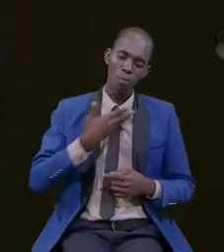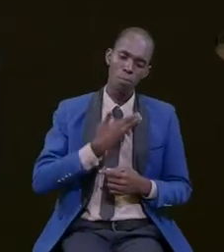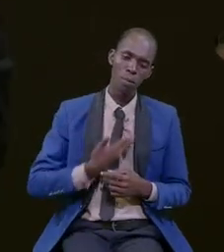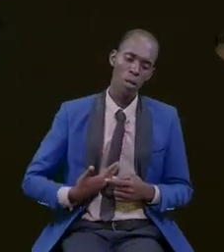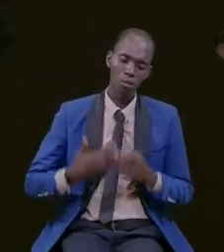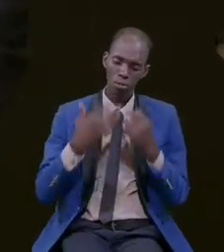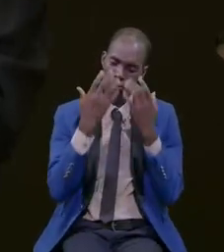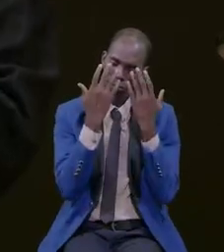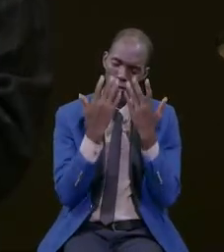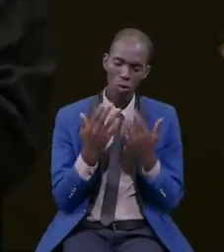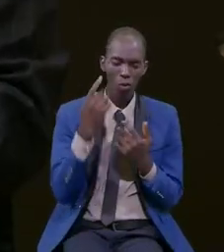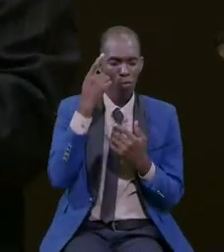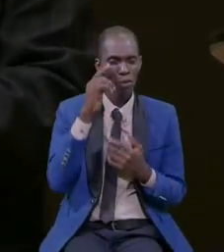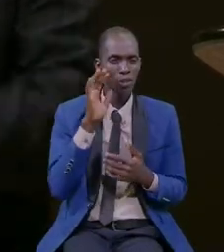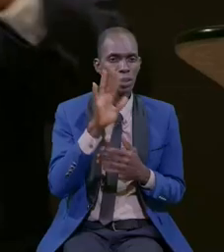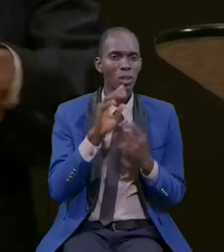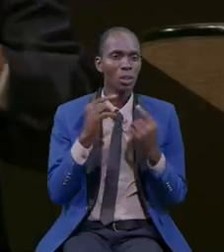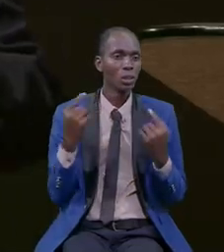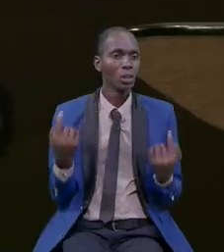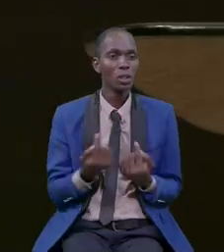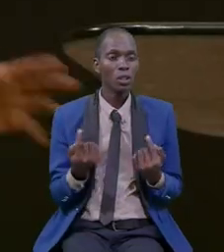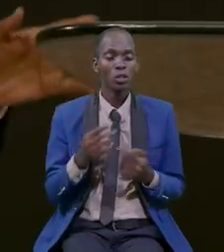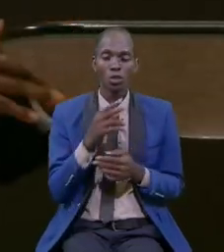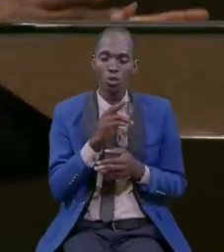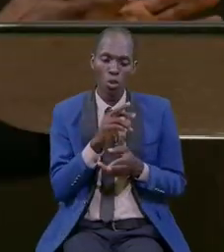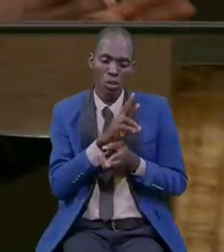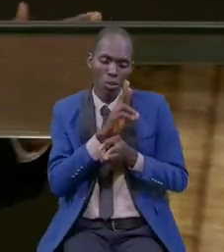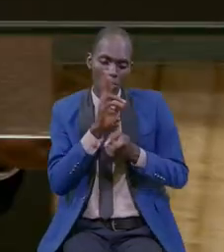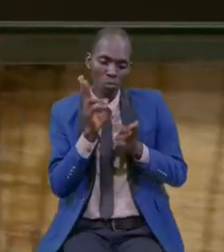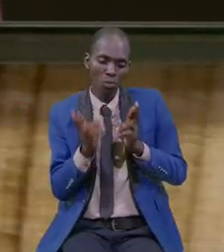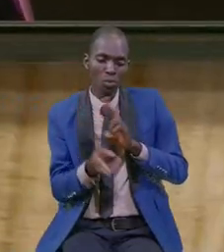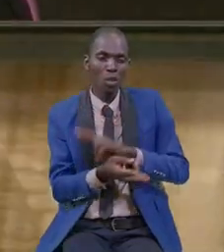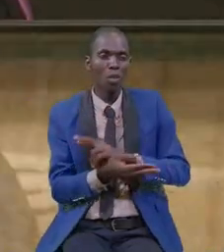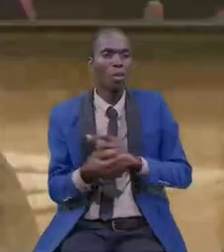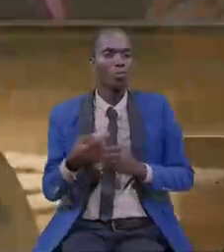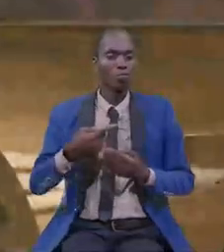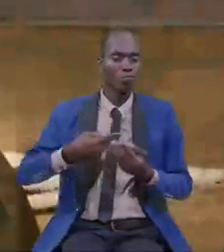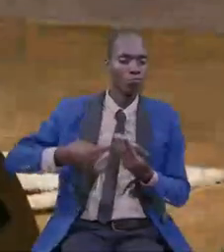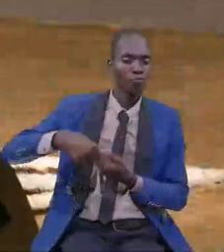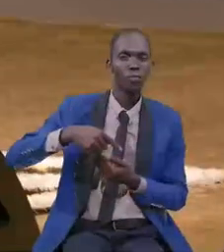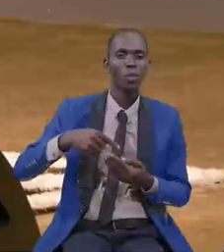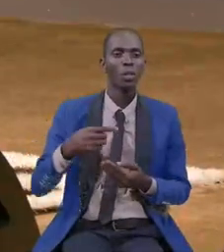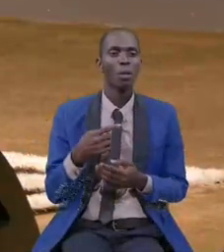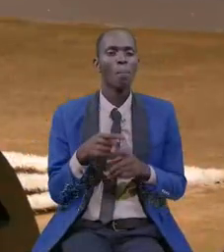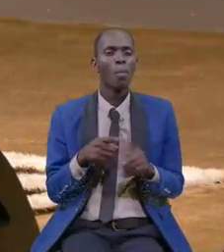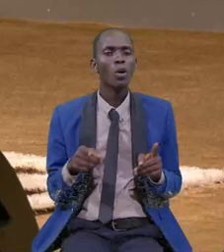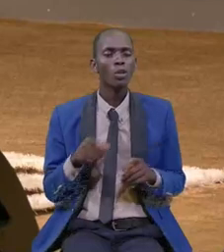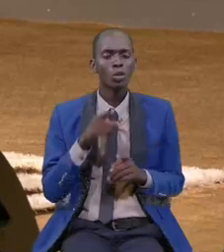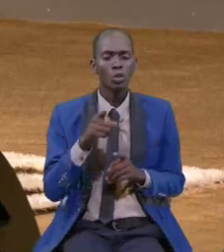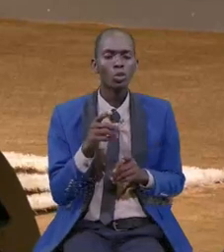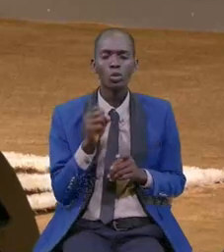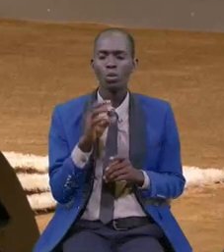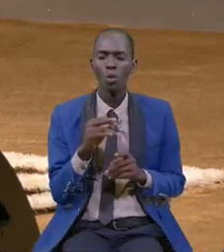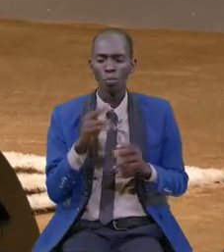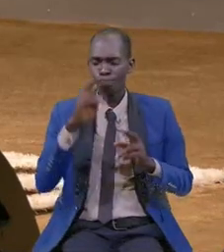sommes en train de commettre s'il y a pas de repentance le détour de ces péchés que vous ve respecter